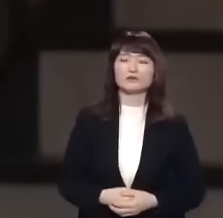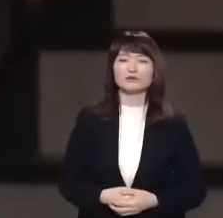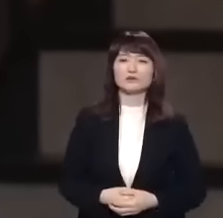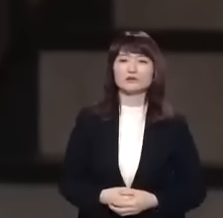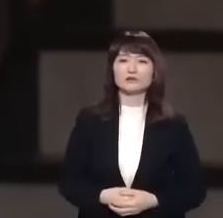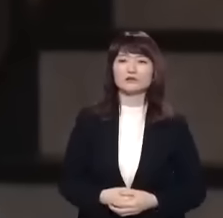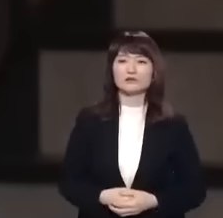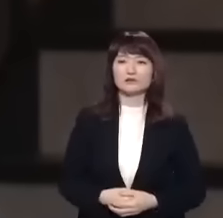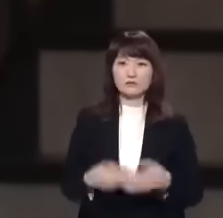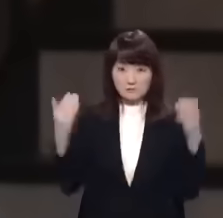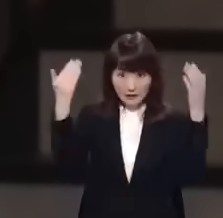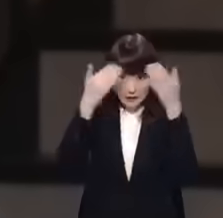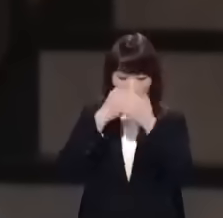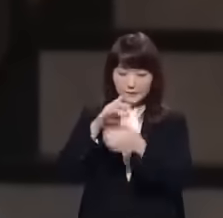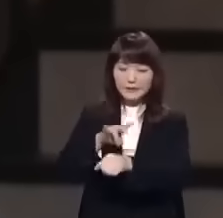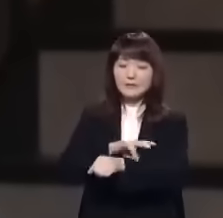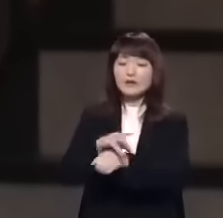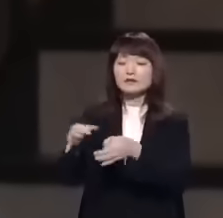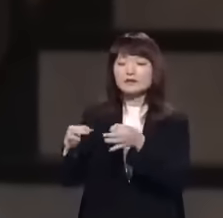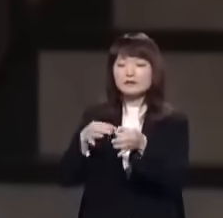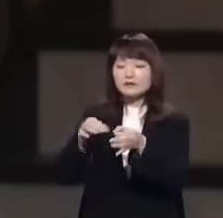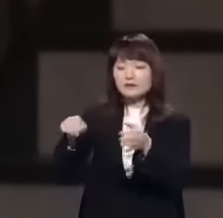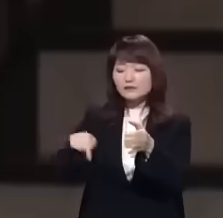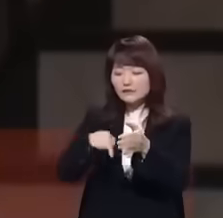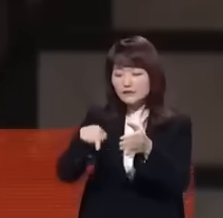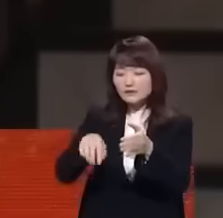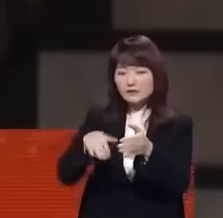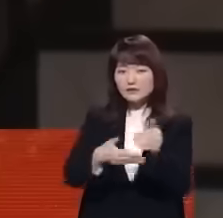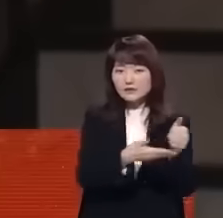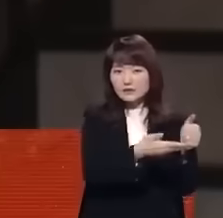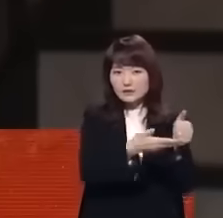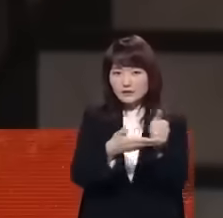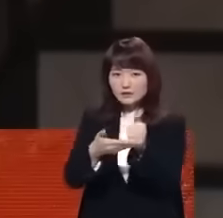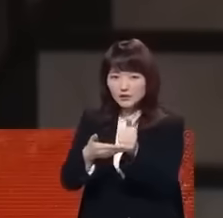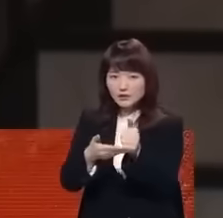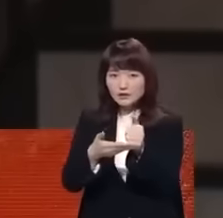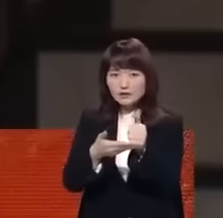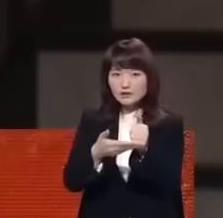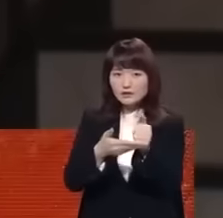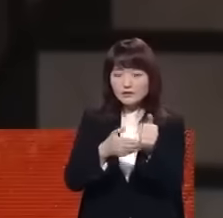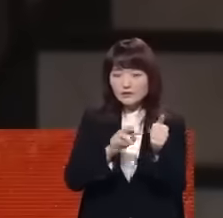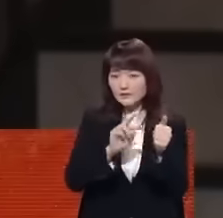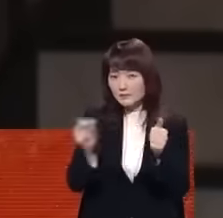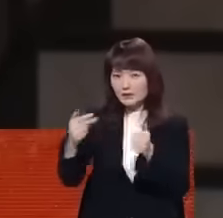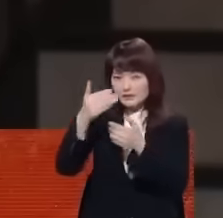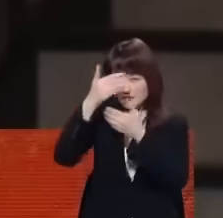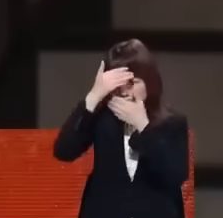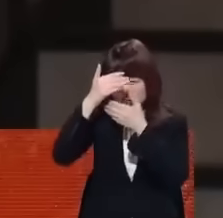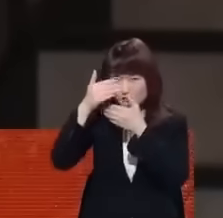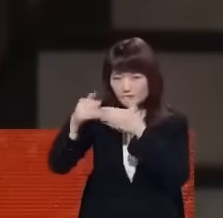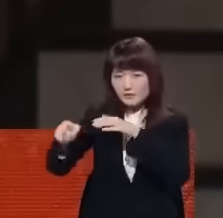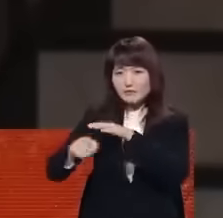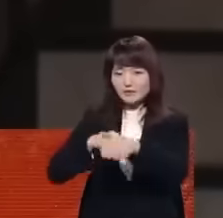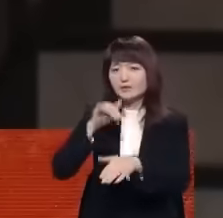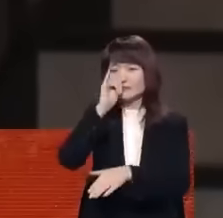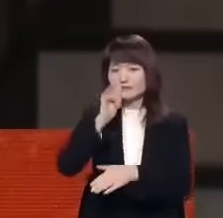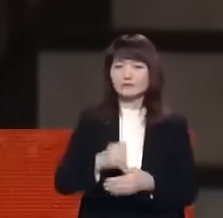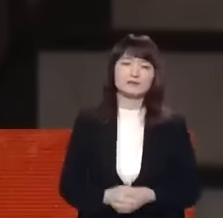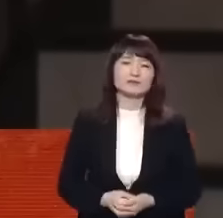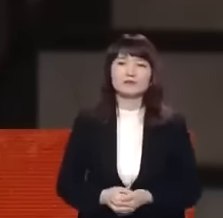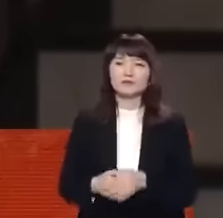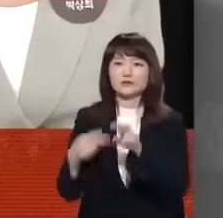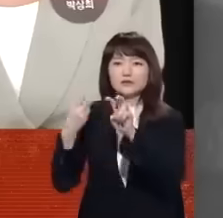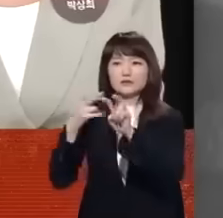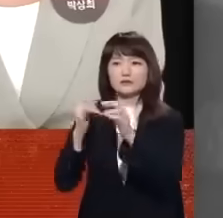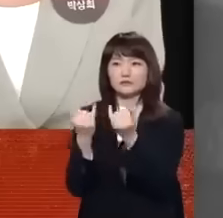뭐 이렇게 편의점에서 뭐 고객으로 들어갔다가 강도로 변한 사건들도 여러 번 있고요. 여성 특히 이제 20대 여성